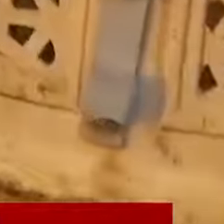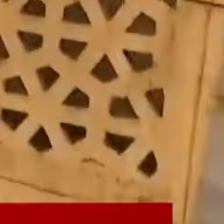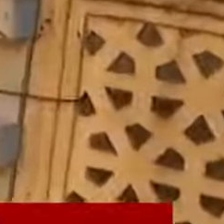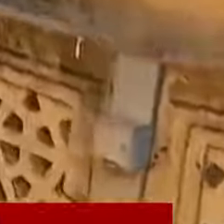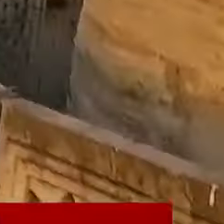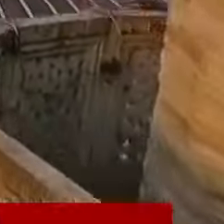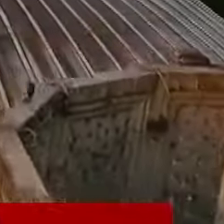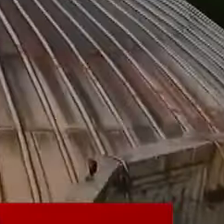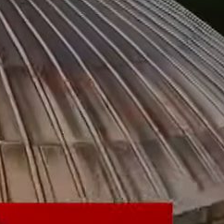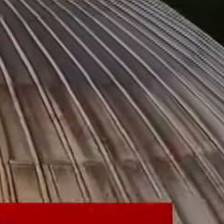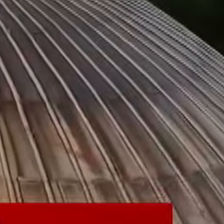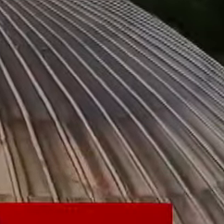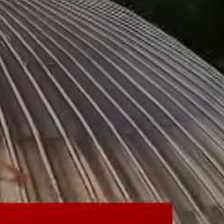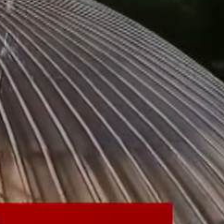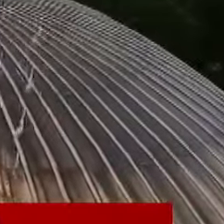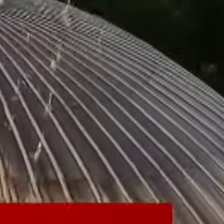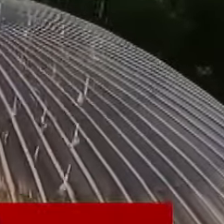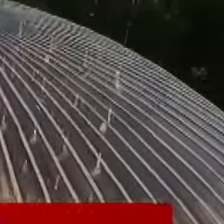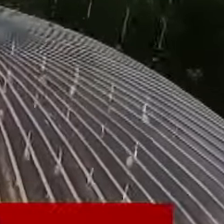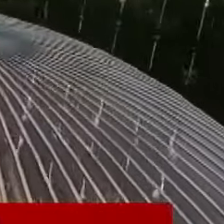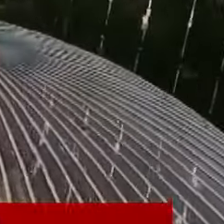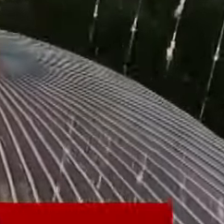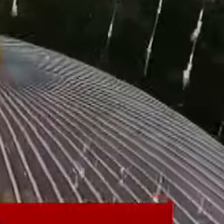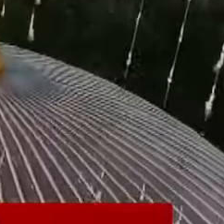أشهد أن لا